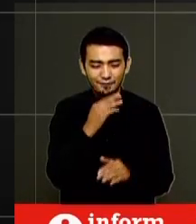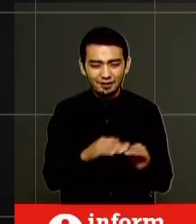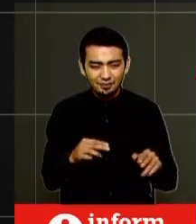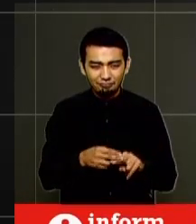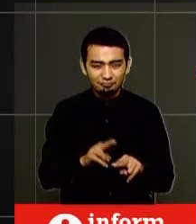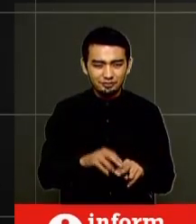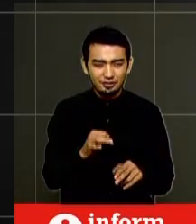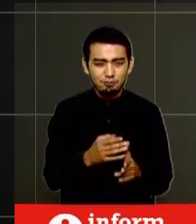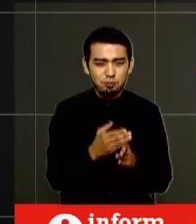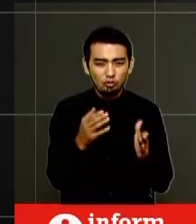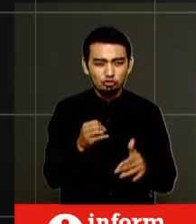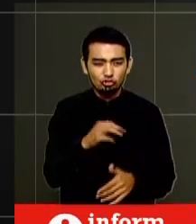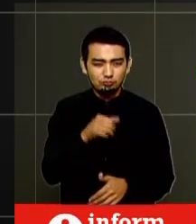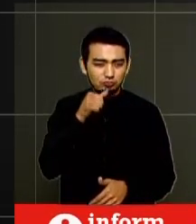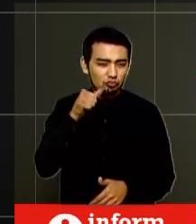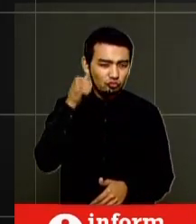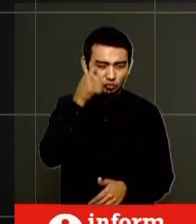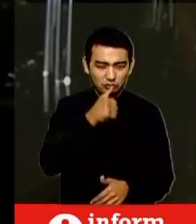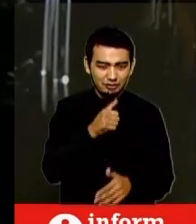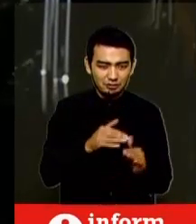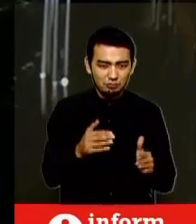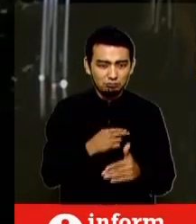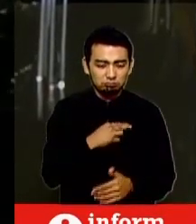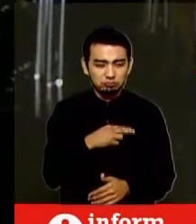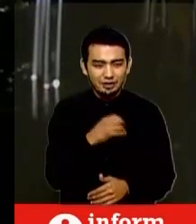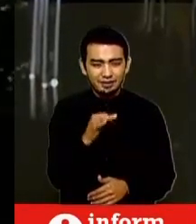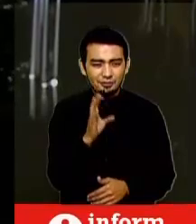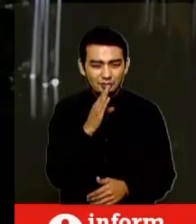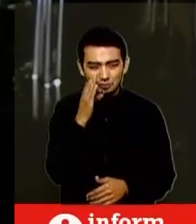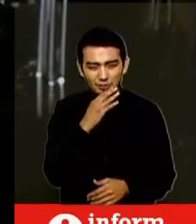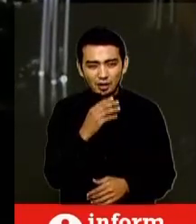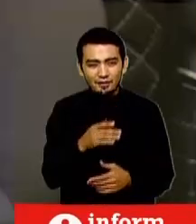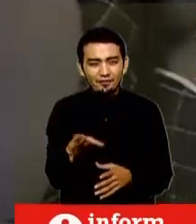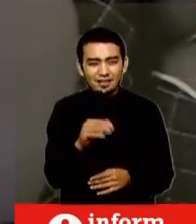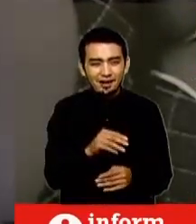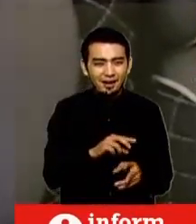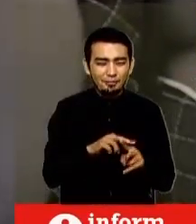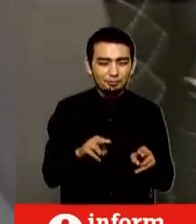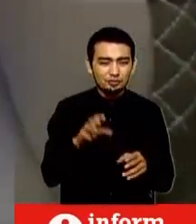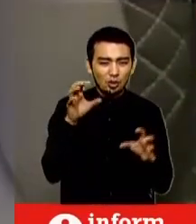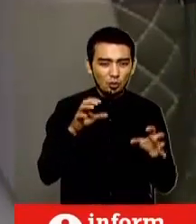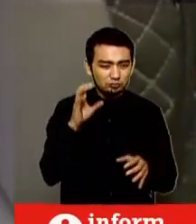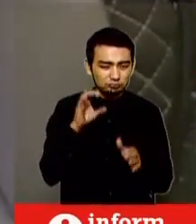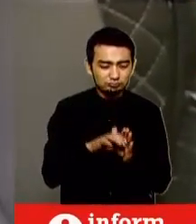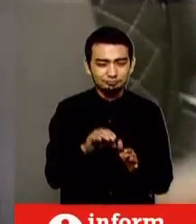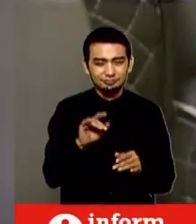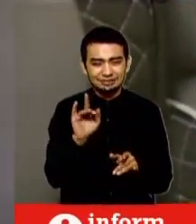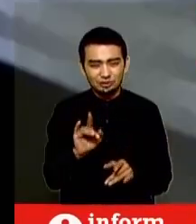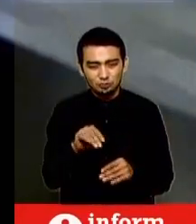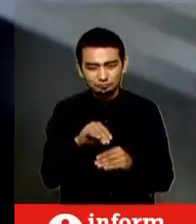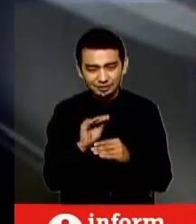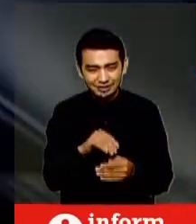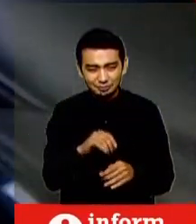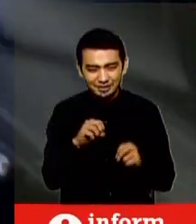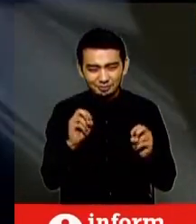на четверть больше, чем в прошлом году. Все потому, что не все родители перевозят детей по правилам. До 12 лет ребенок должен находиться в